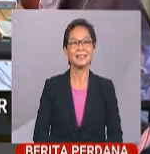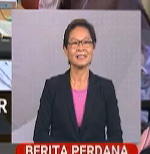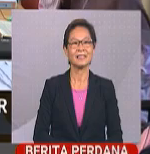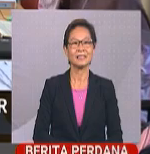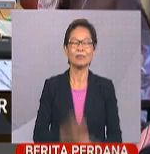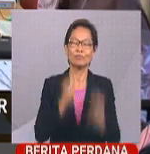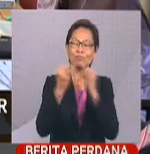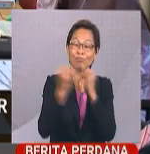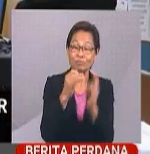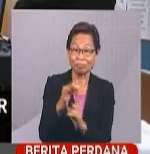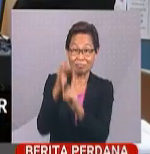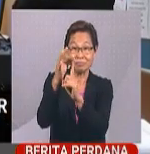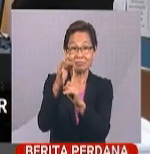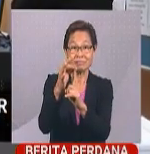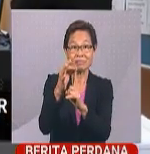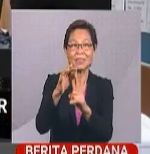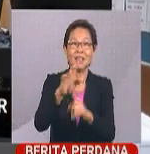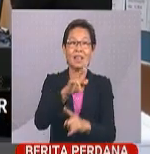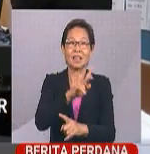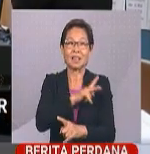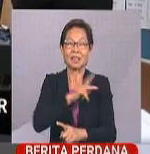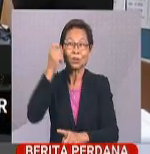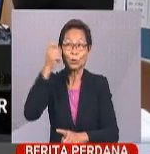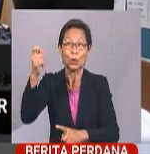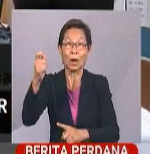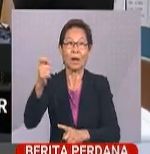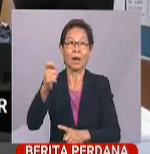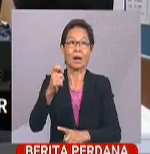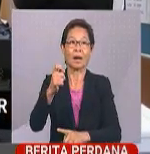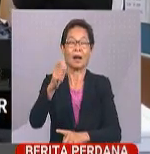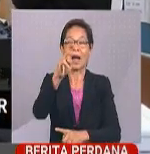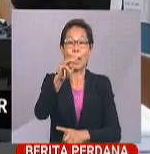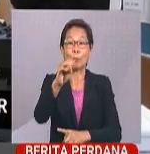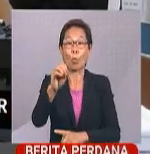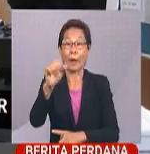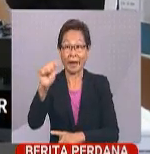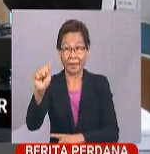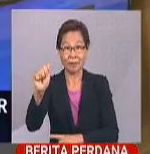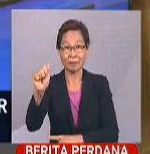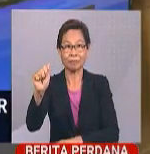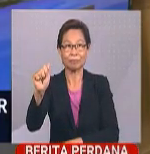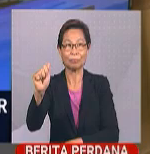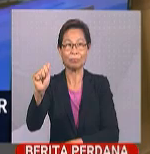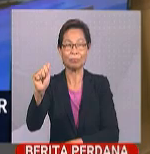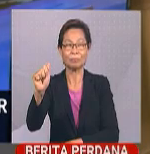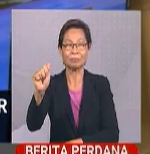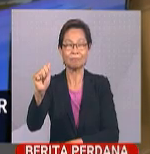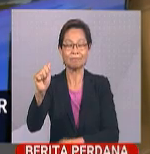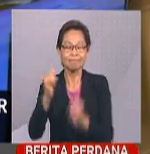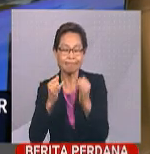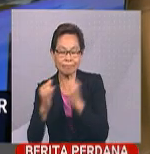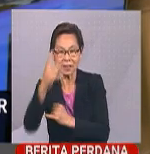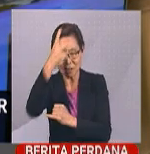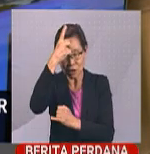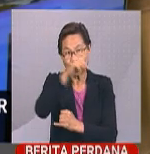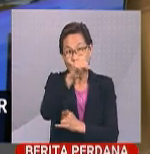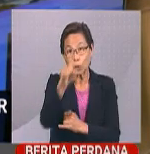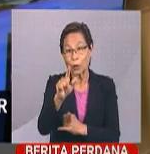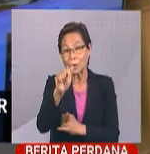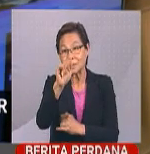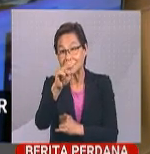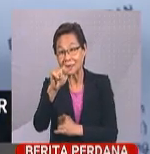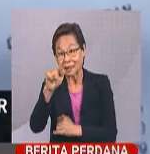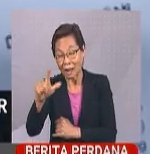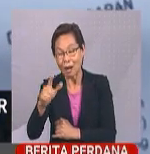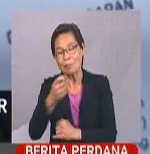Dalam temu bual eksklusif dengan Ketua Setiausaha Kementerian Pertanian dan Industri Makanan MOA, Datuk Zainal Azman Abu